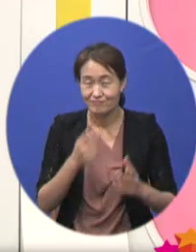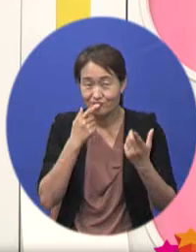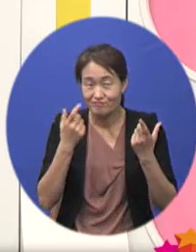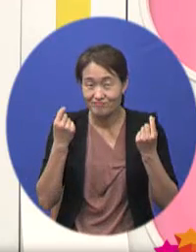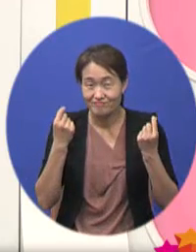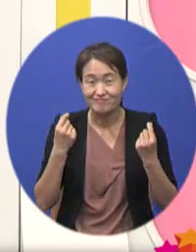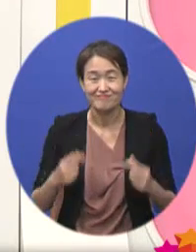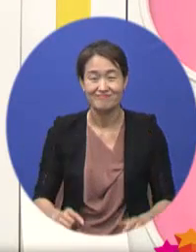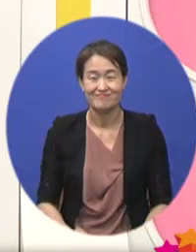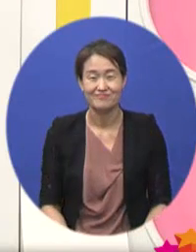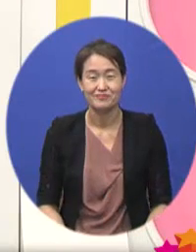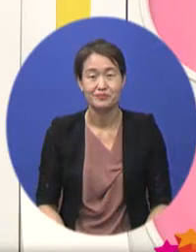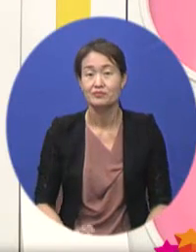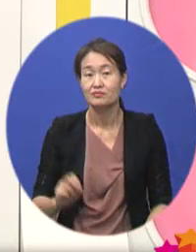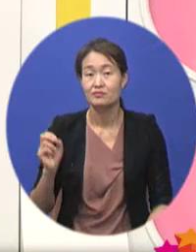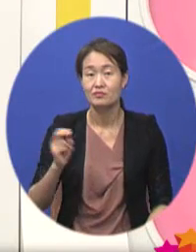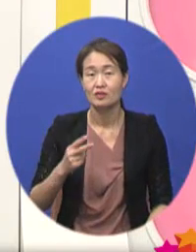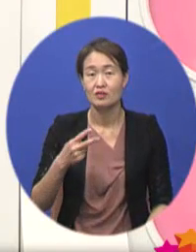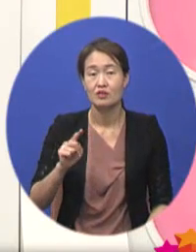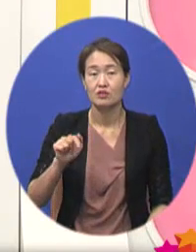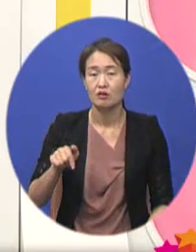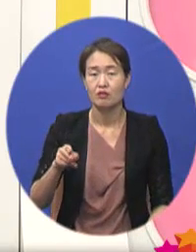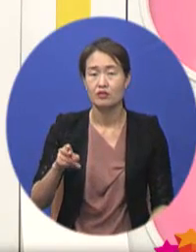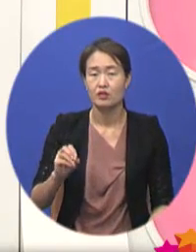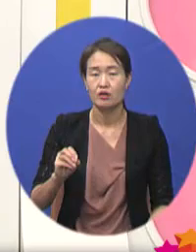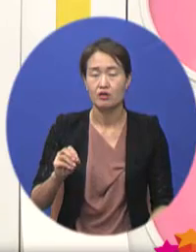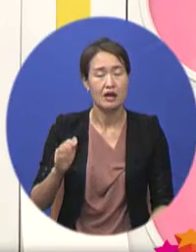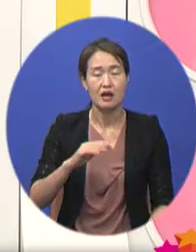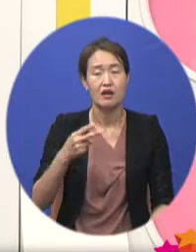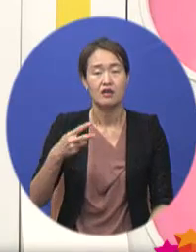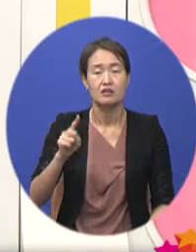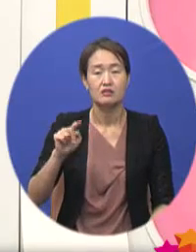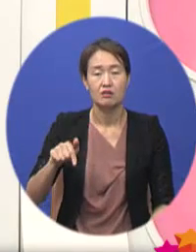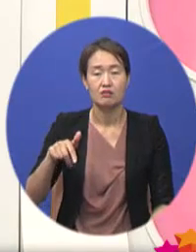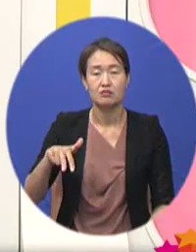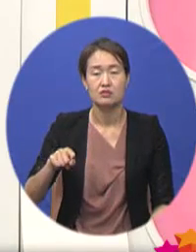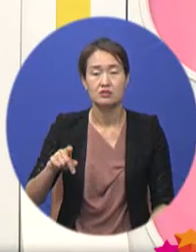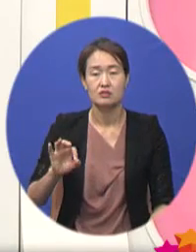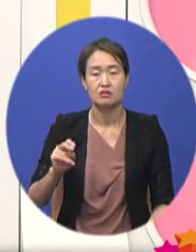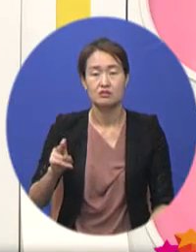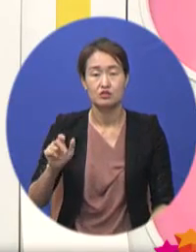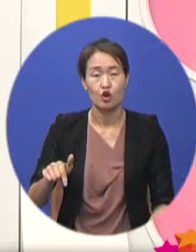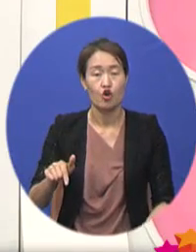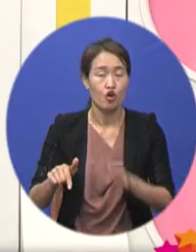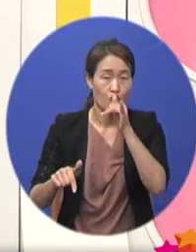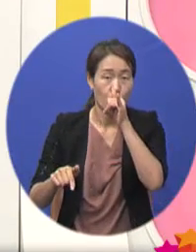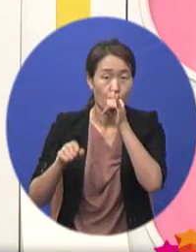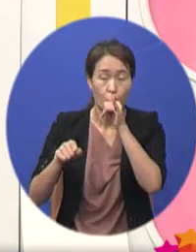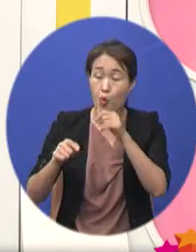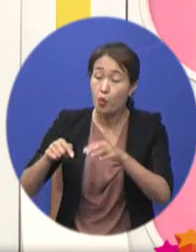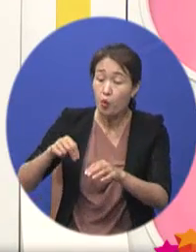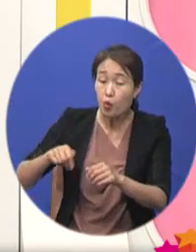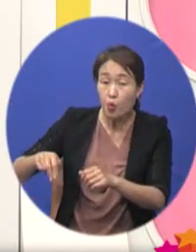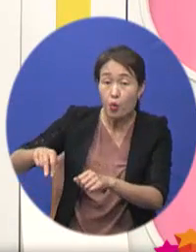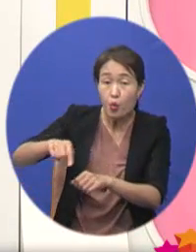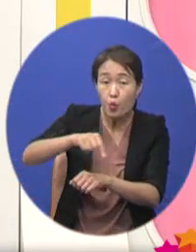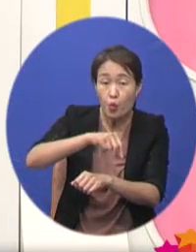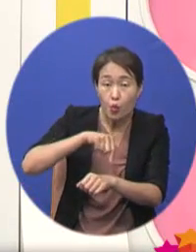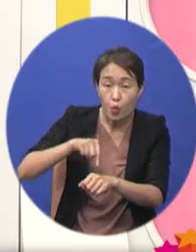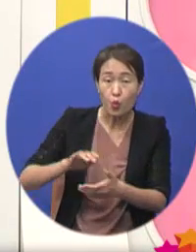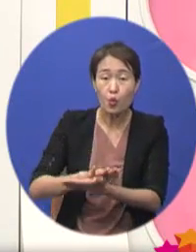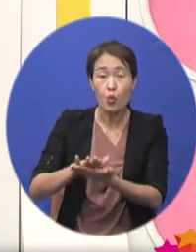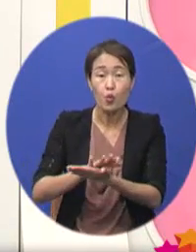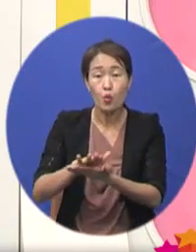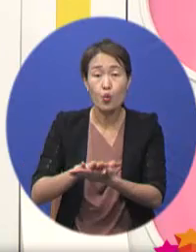와. 그리고 떡이 저 덕정역이라고 있을 거예요. 덕정역. 예. 그쪽에 가서 한 바퀴 그쪽에 노시기도